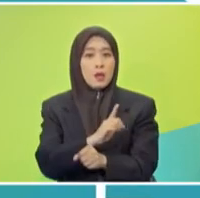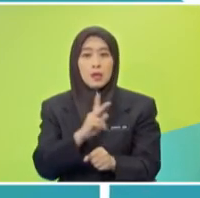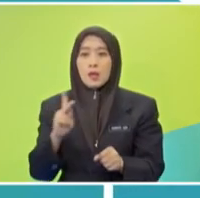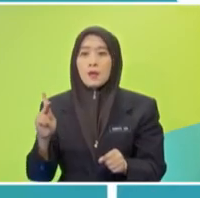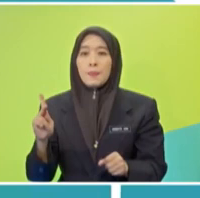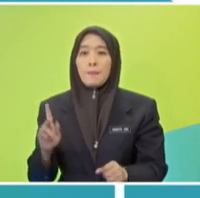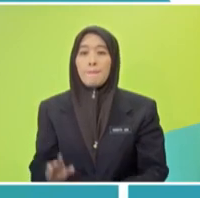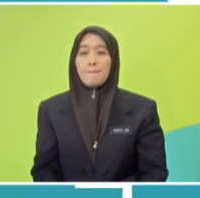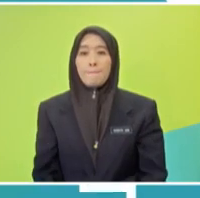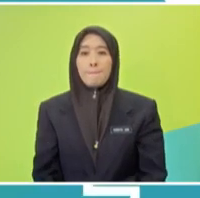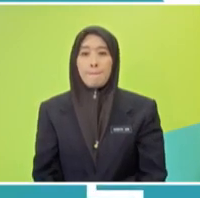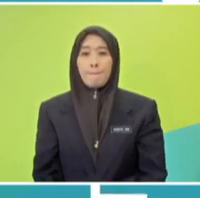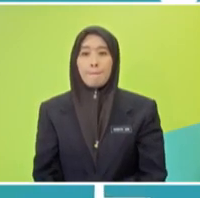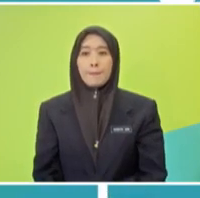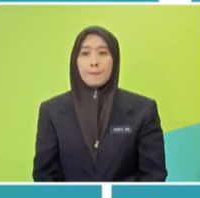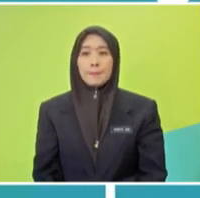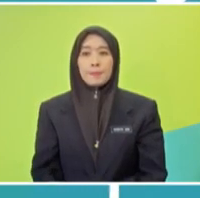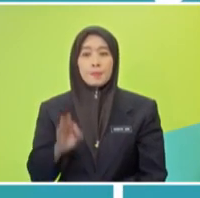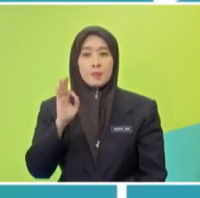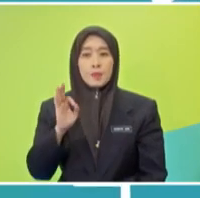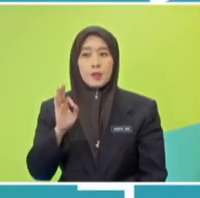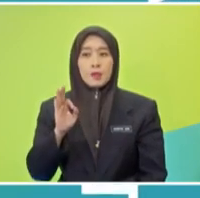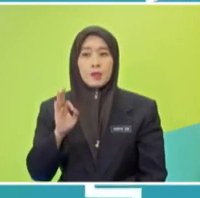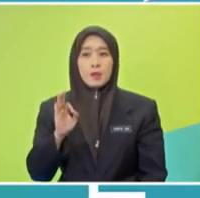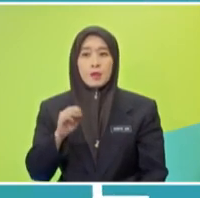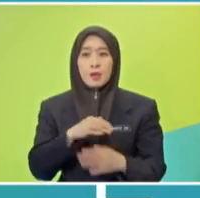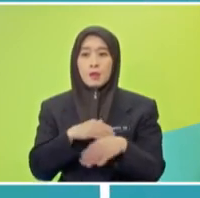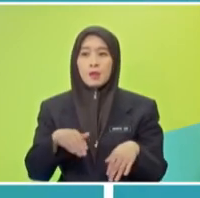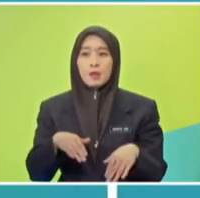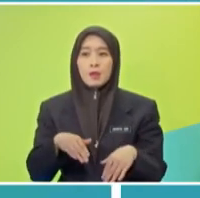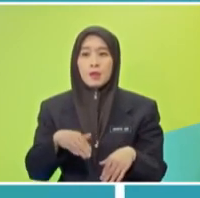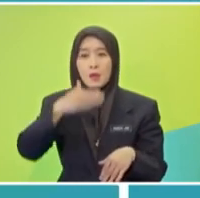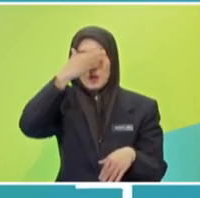microphone Oke jangan lupa untuk ambil mainan